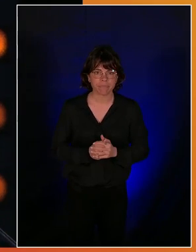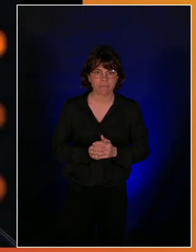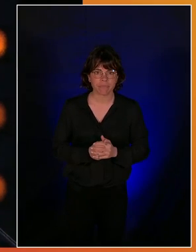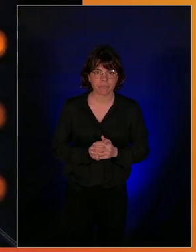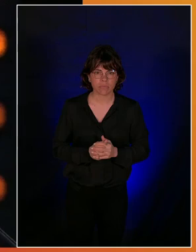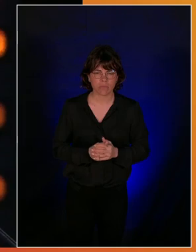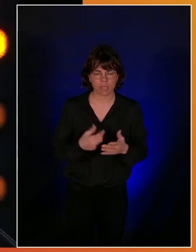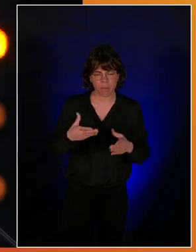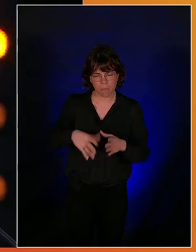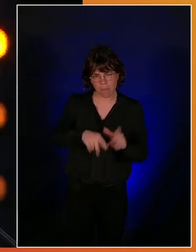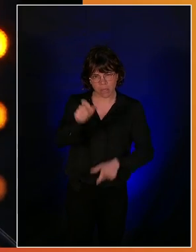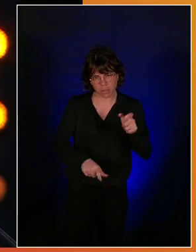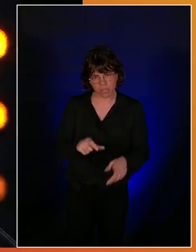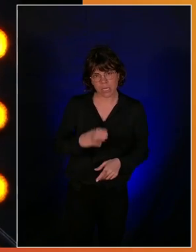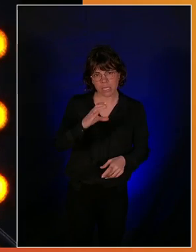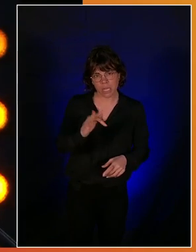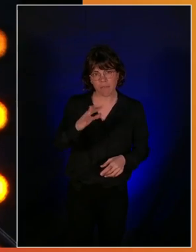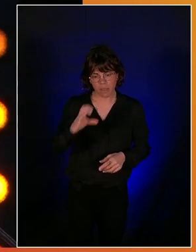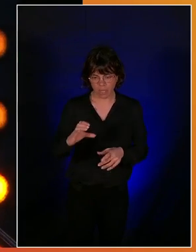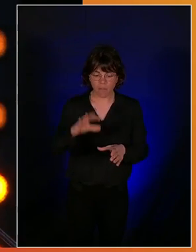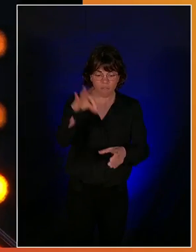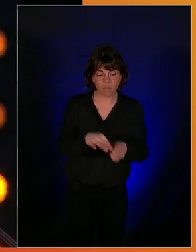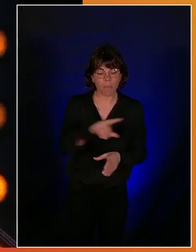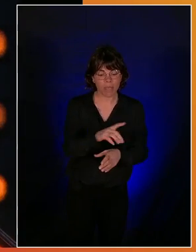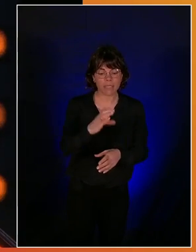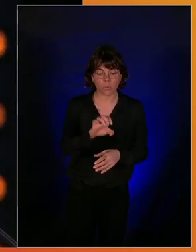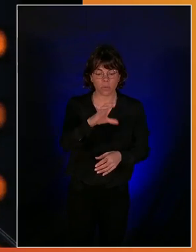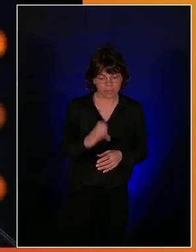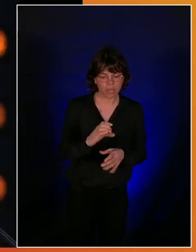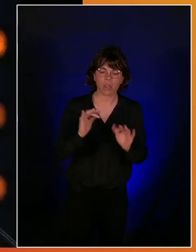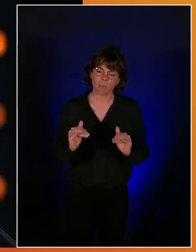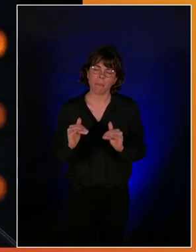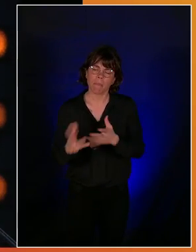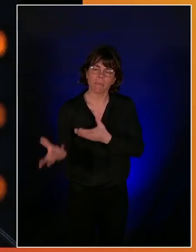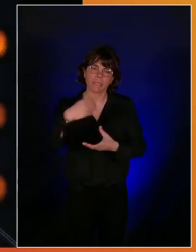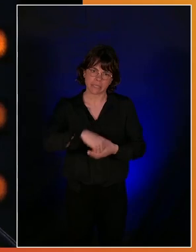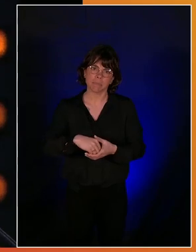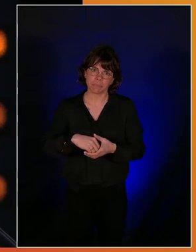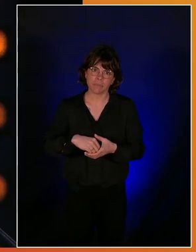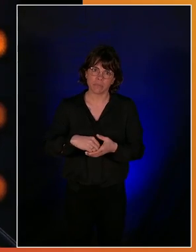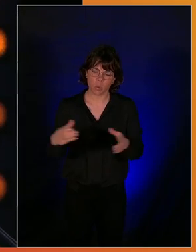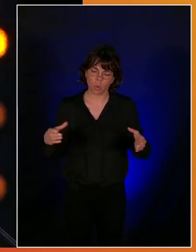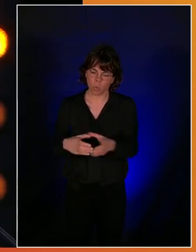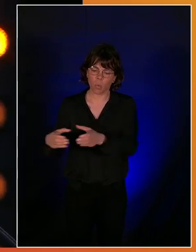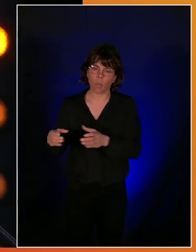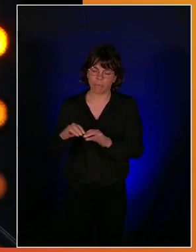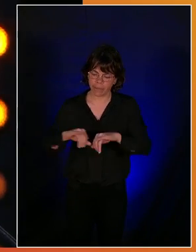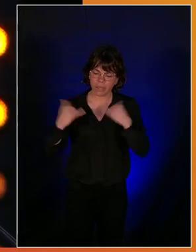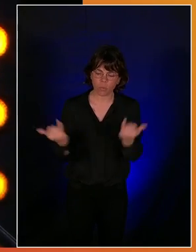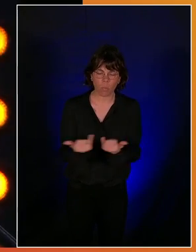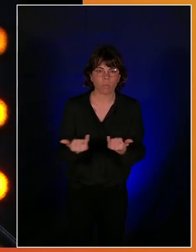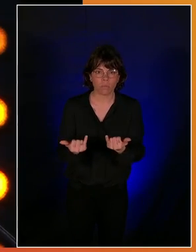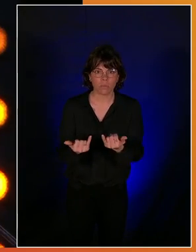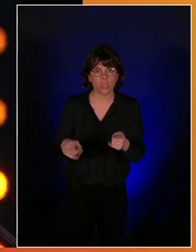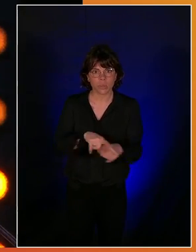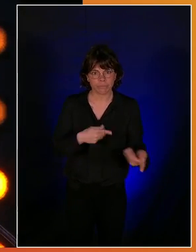CFC s'ils ne prennent pas part au vote de la CEC participent à ses travaux lors des réunions mais aussi de toute l'activité ils